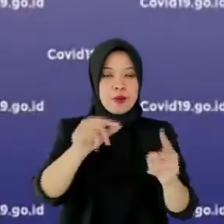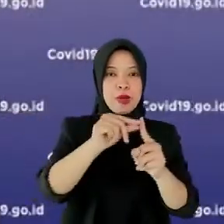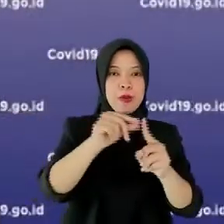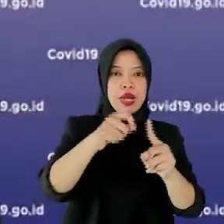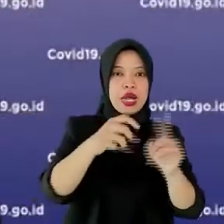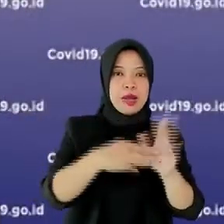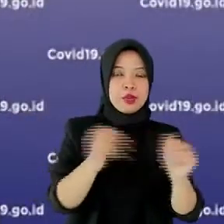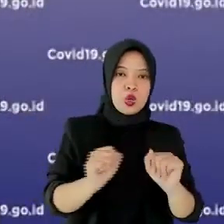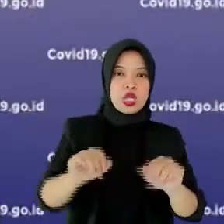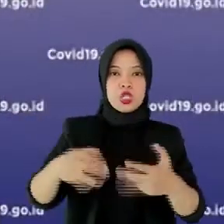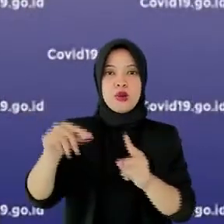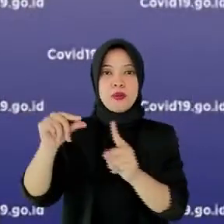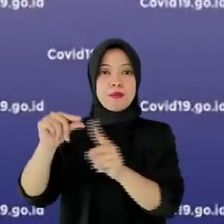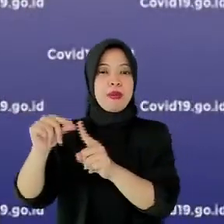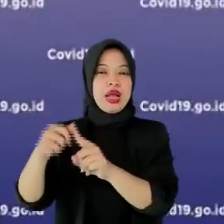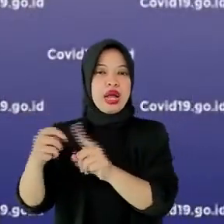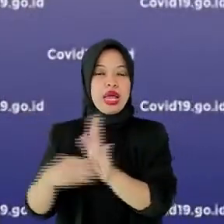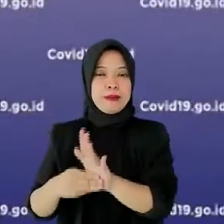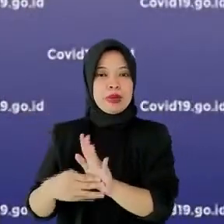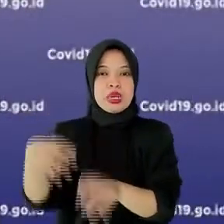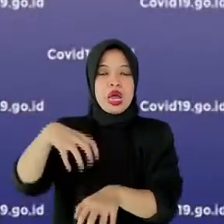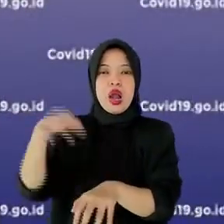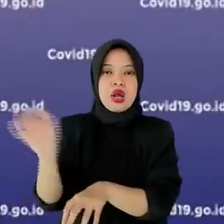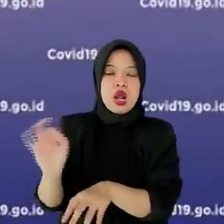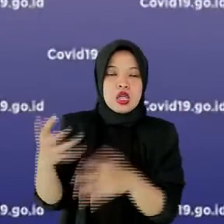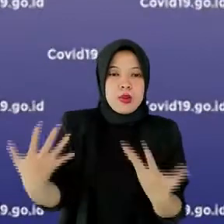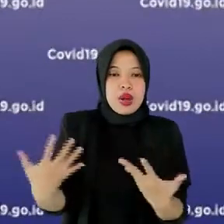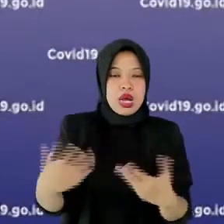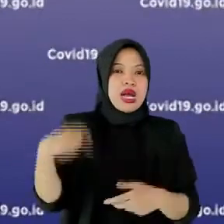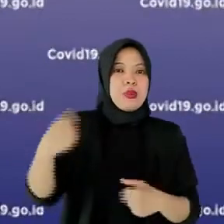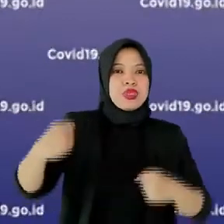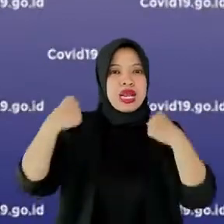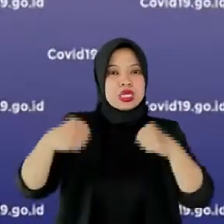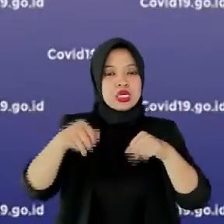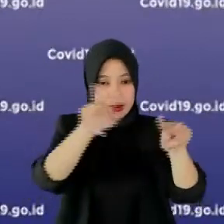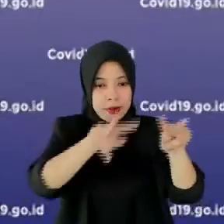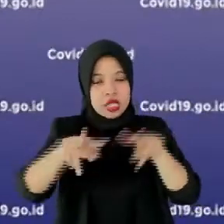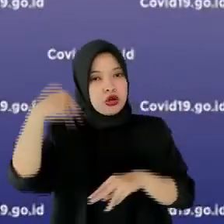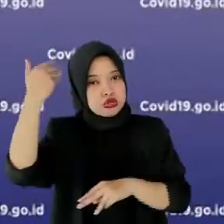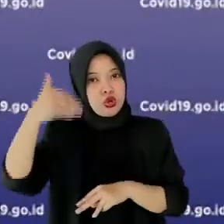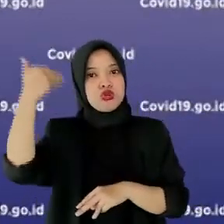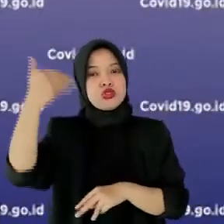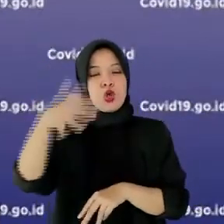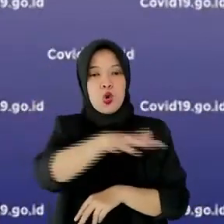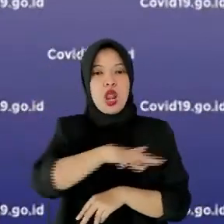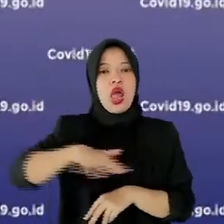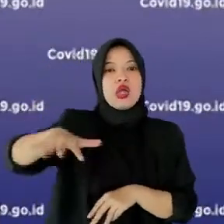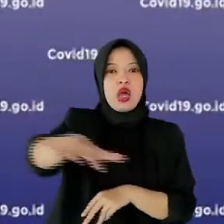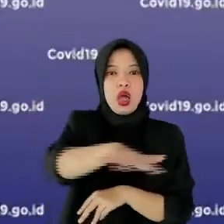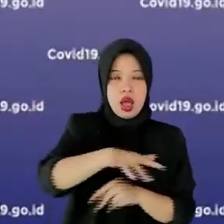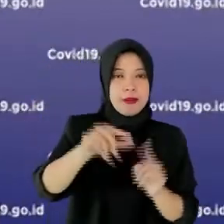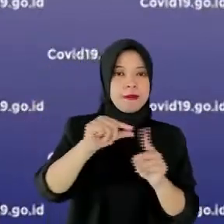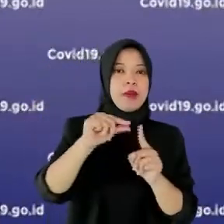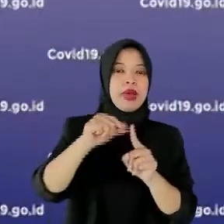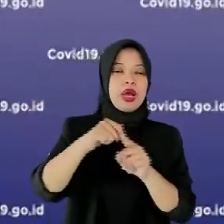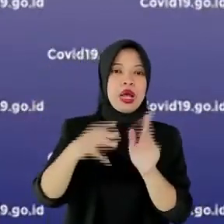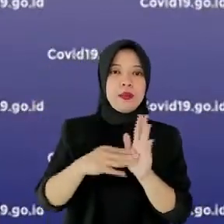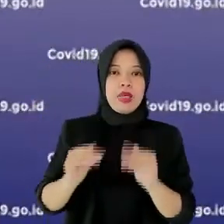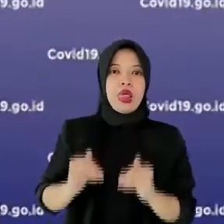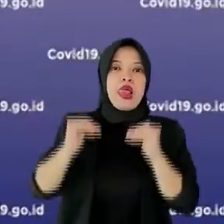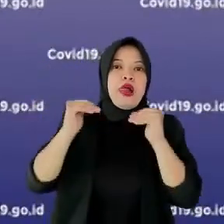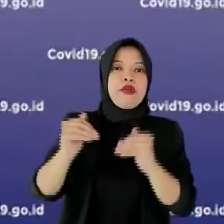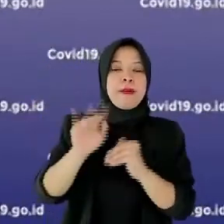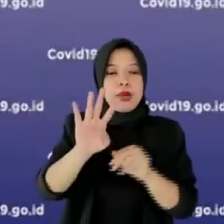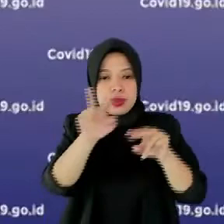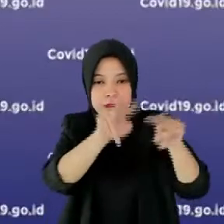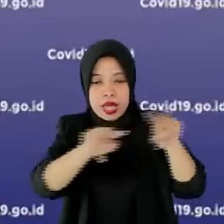PPKM darurat dengan tidak. Ini secara rutin juga oleh Kementerian Kesehatan dipantau untuk seluruh wilayah pelaksana PPKM level 4